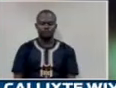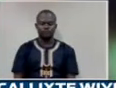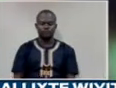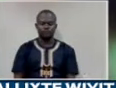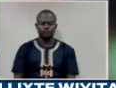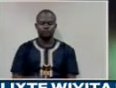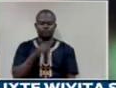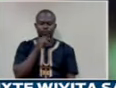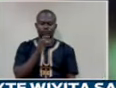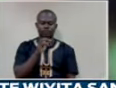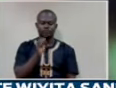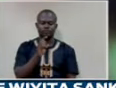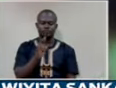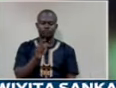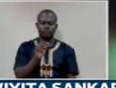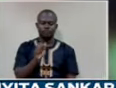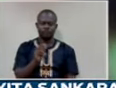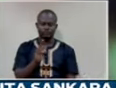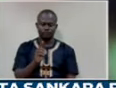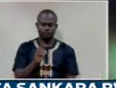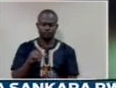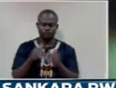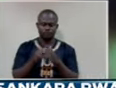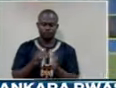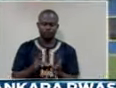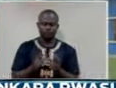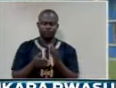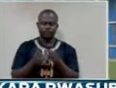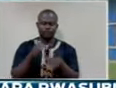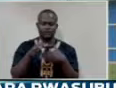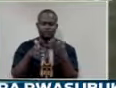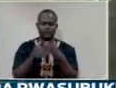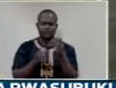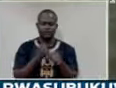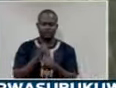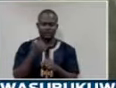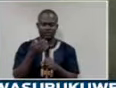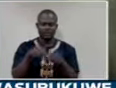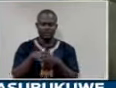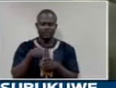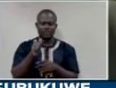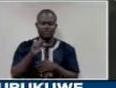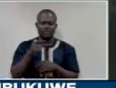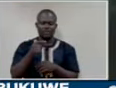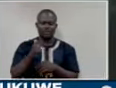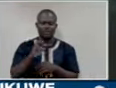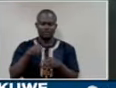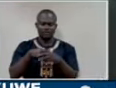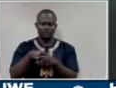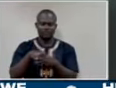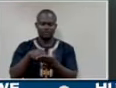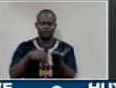Sara witwa Iradukunda Bartremi numukinnyi w'umupira w'amaguru wabigize umwuga nyuma yaho yaramaze imyaka 5 muri Aspire Academy FC